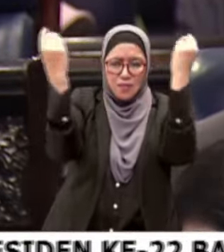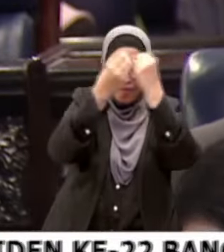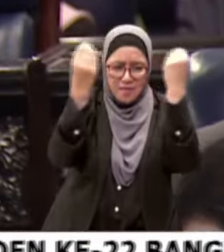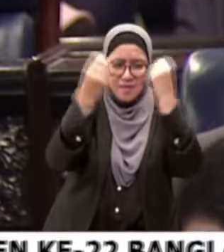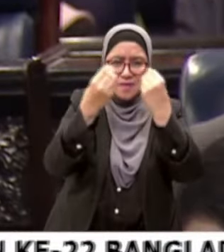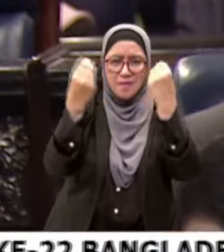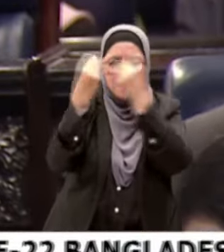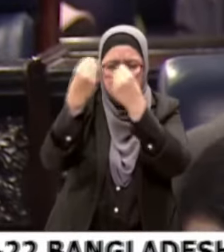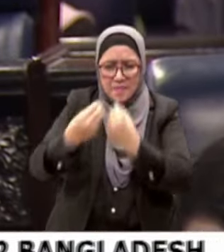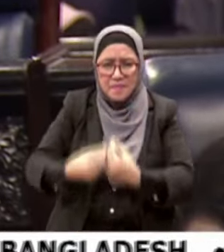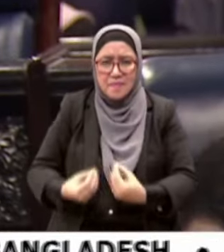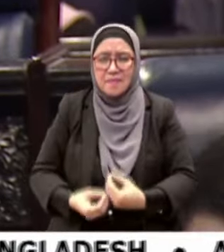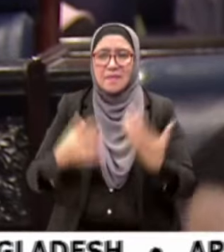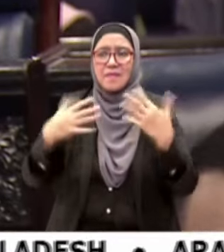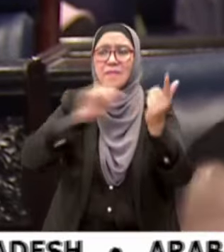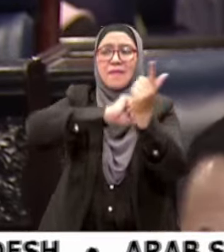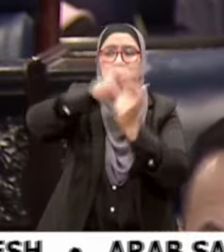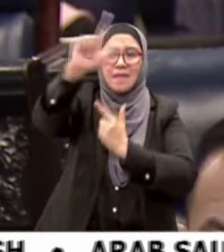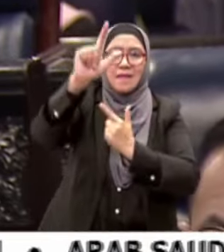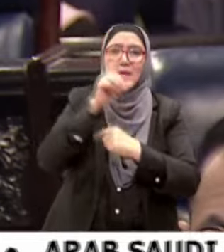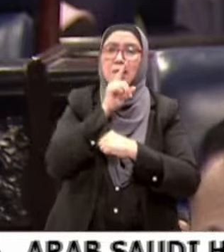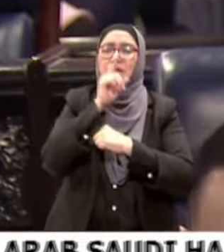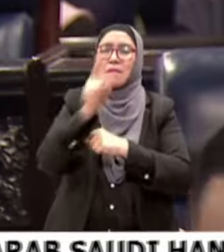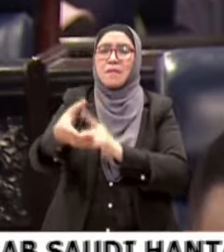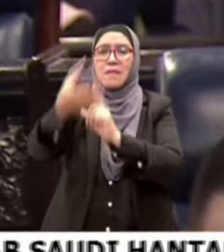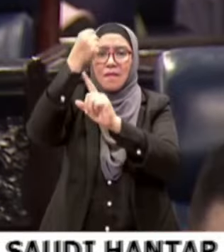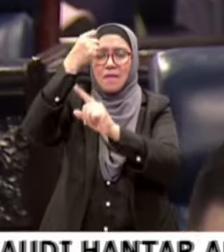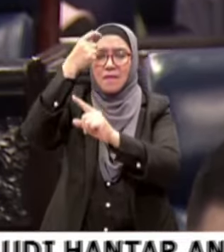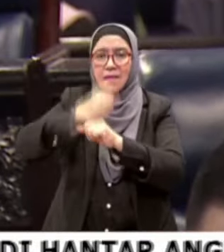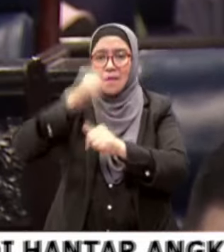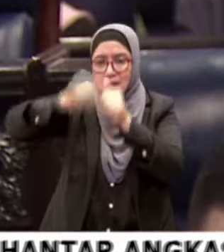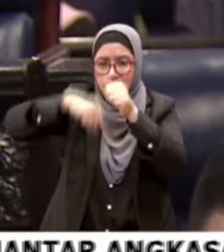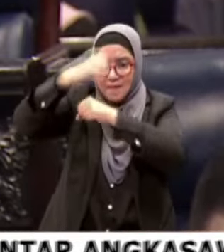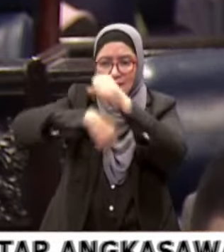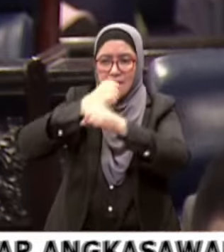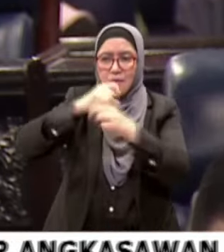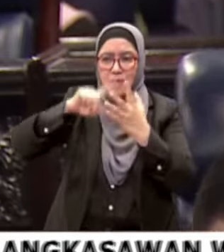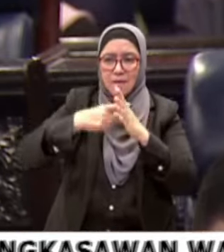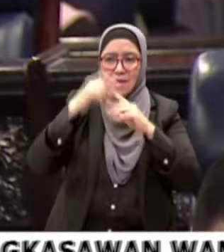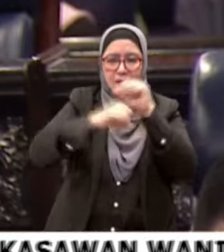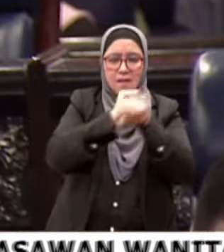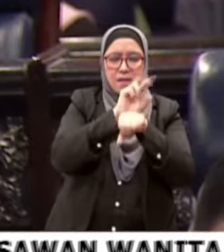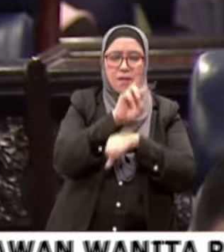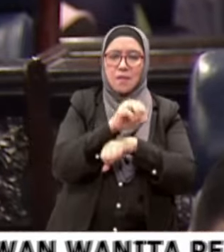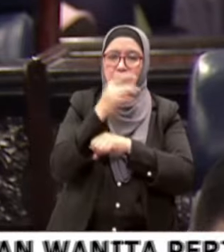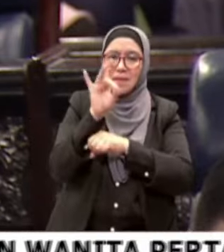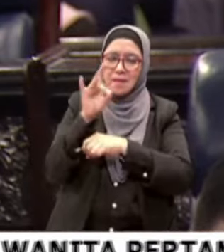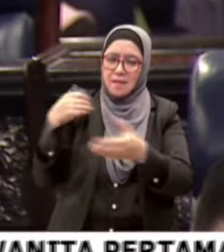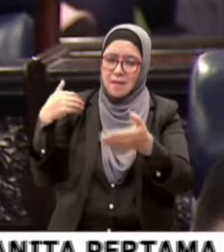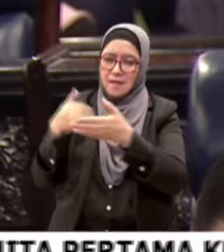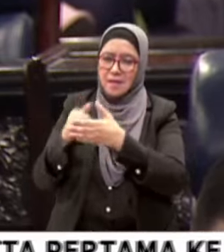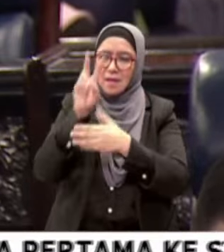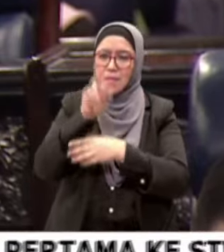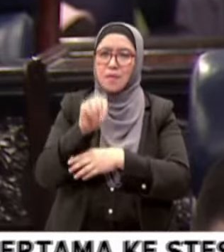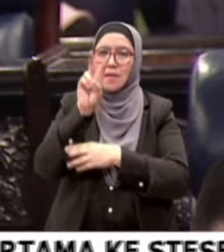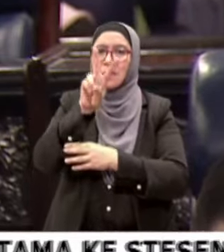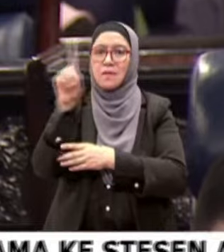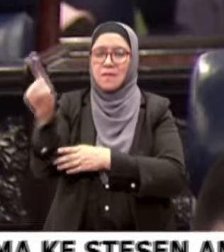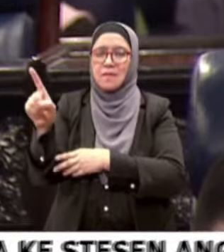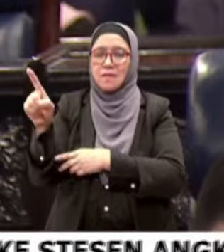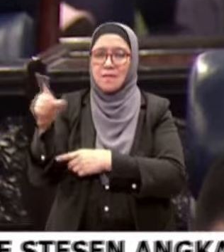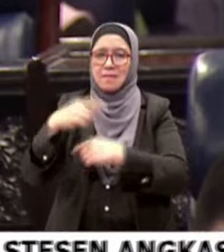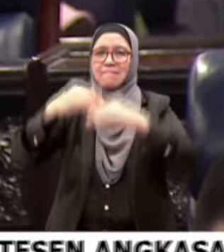dan direalisasikan setiap tahun mulai 2018 sehingga 2021 adalah seperti